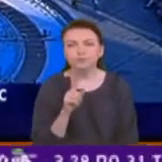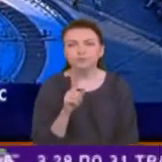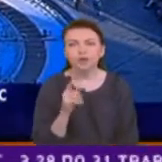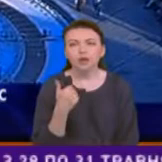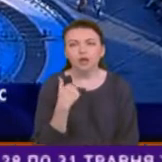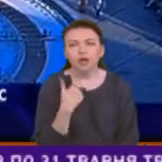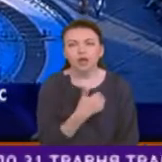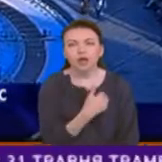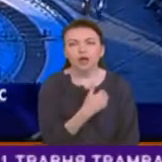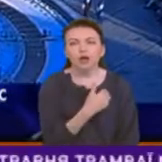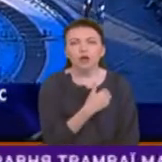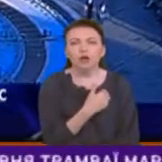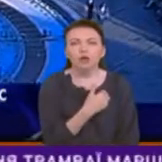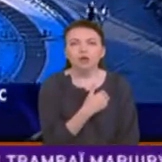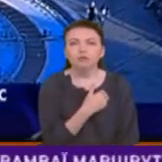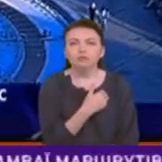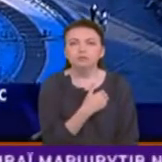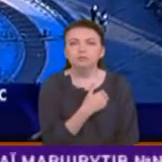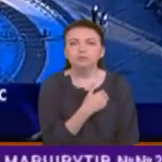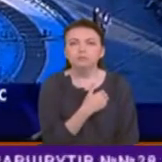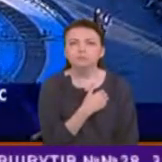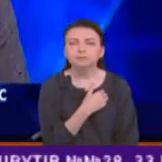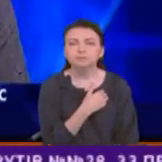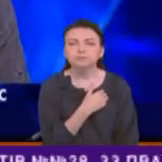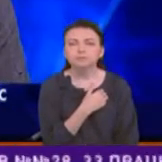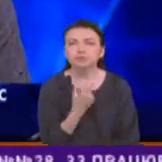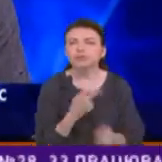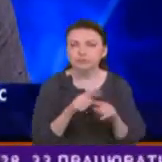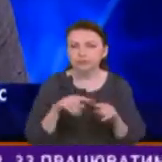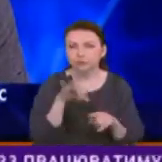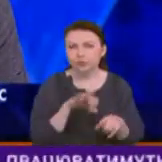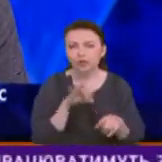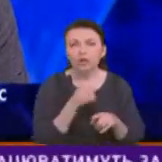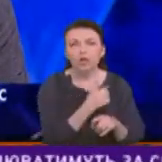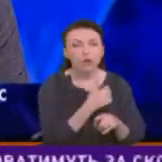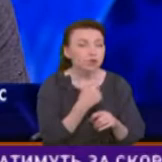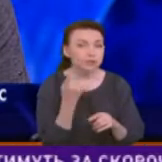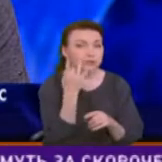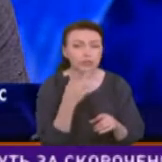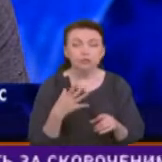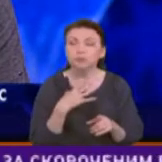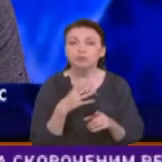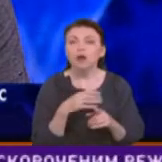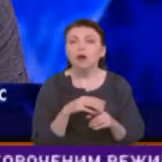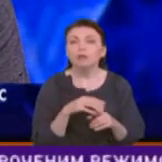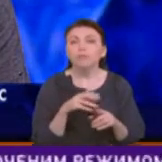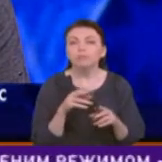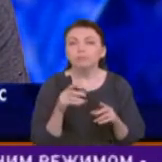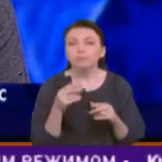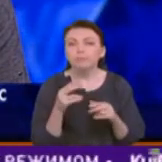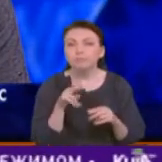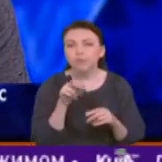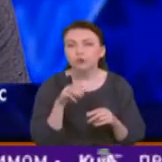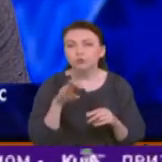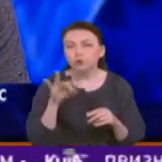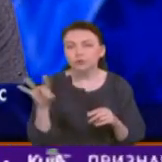тут хотів би... Константинополь, чи знову ж таки, що це за історія? Ви знаєте, я от єдиний раз був в пастирській поїздці